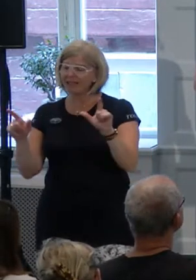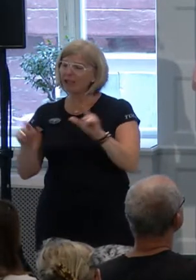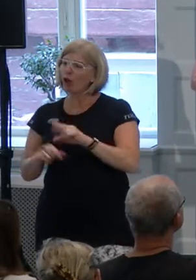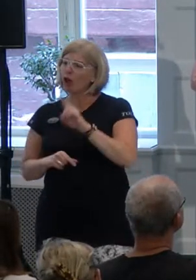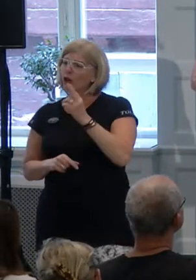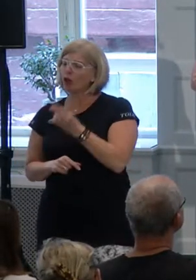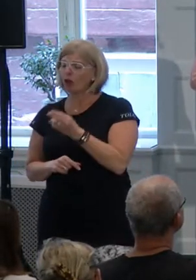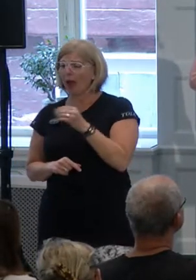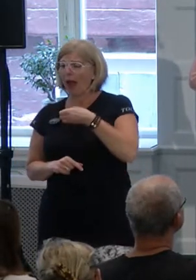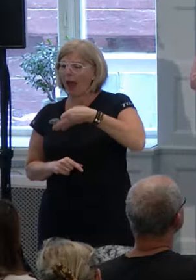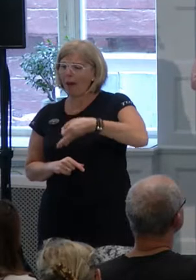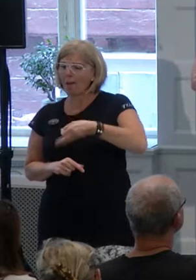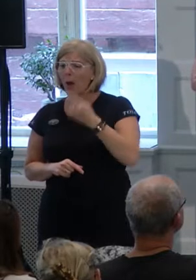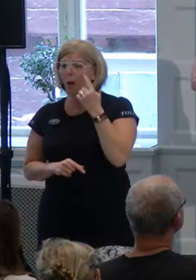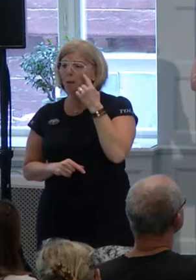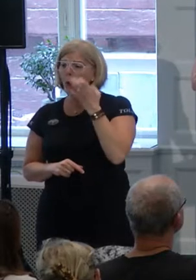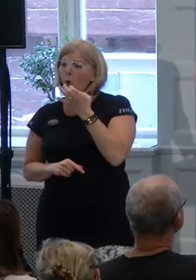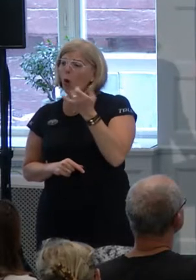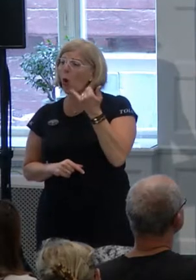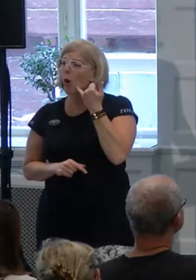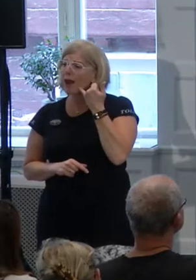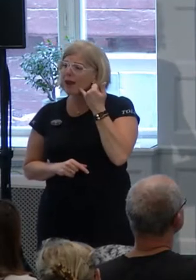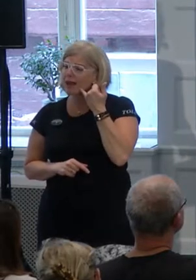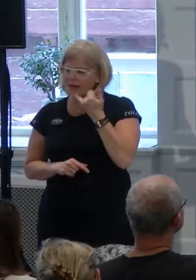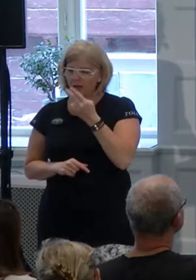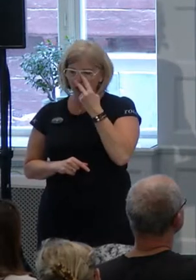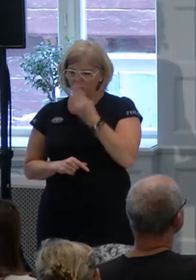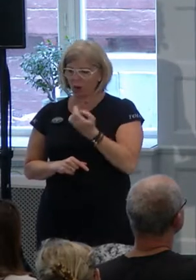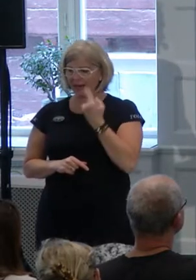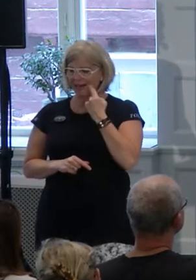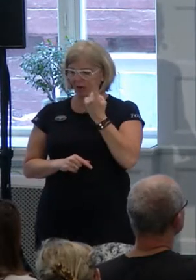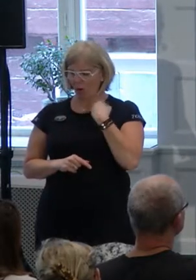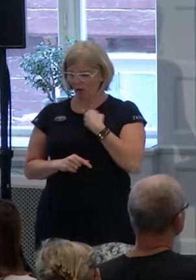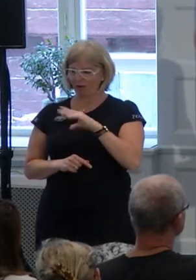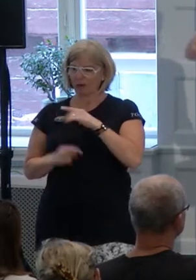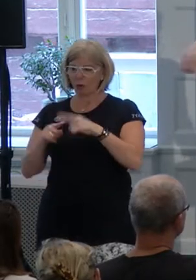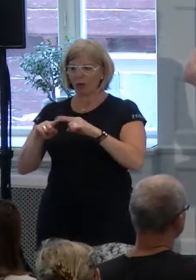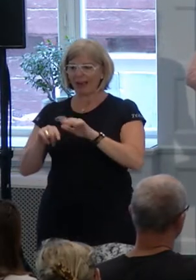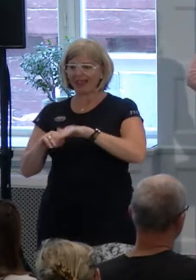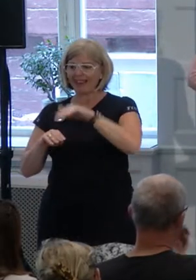Blue Call, som jag sätter på igår faktiskt första gången. Och där har de olika nivåer, så gratisnivån, och sen